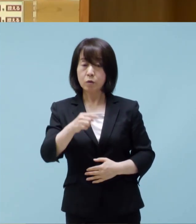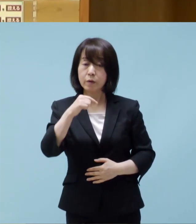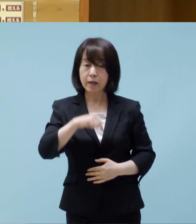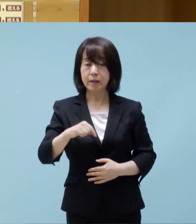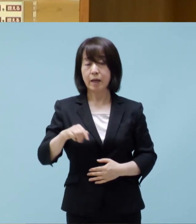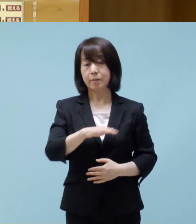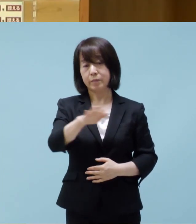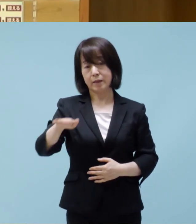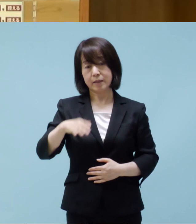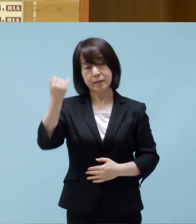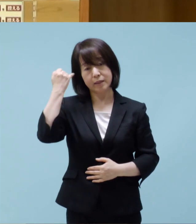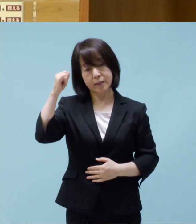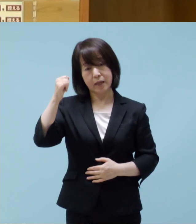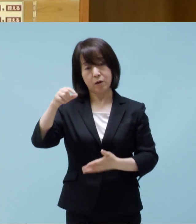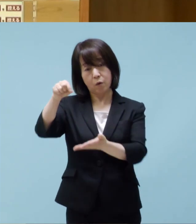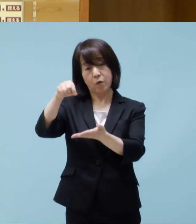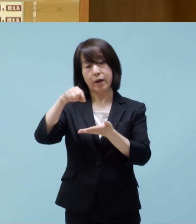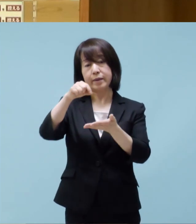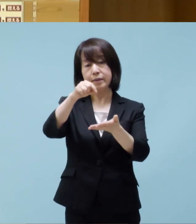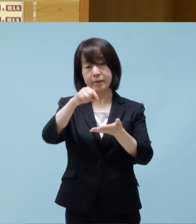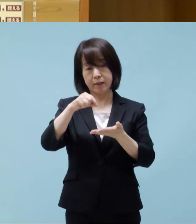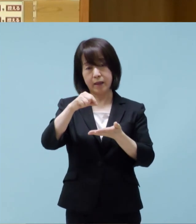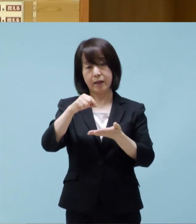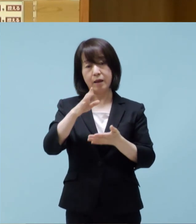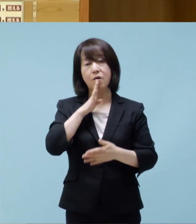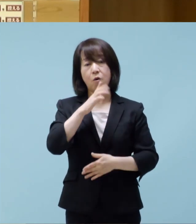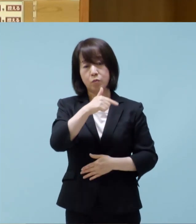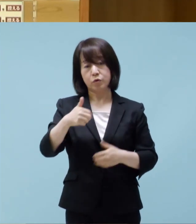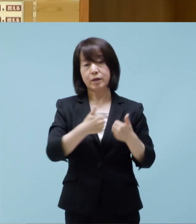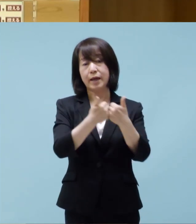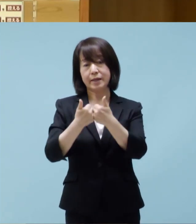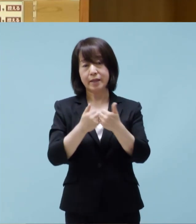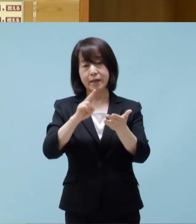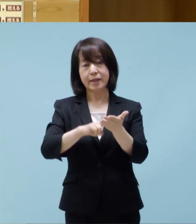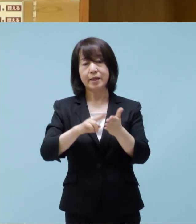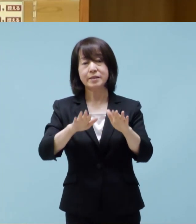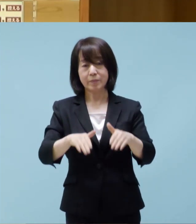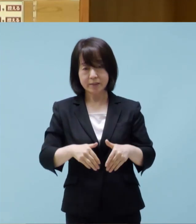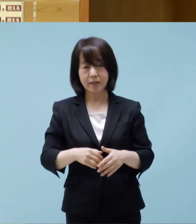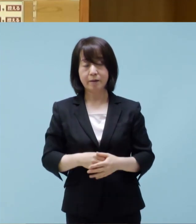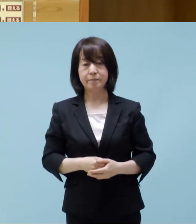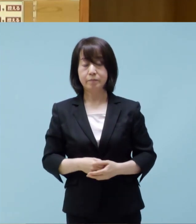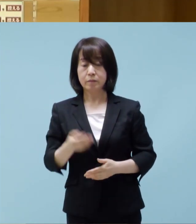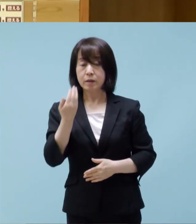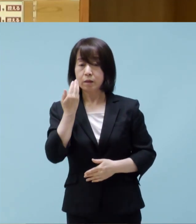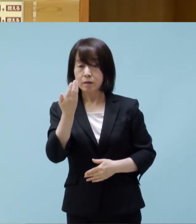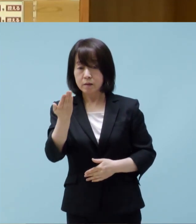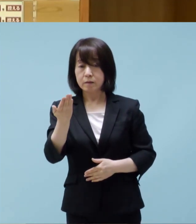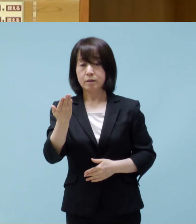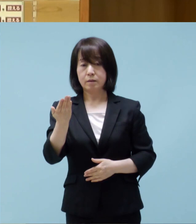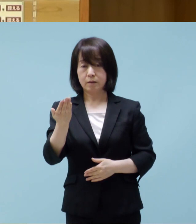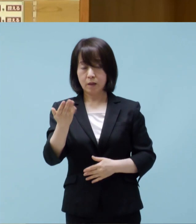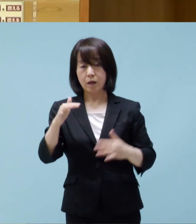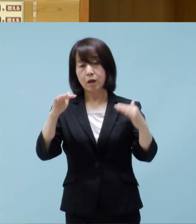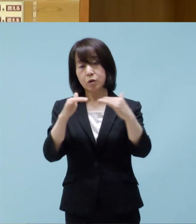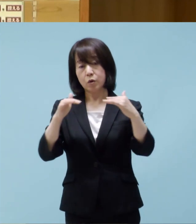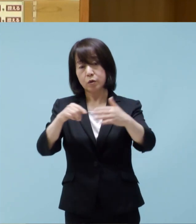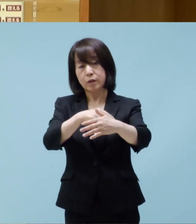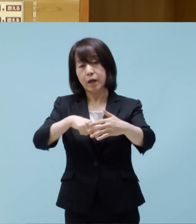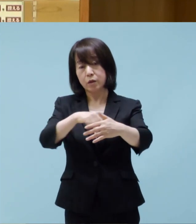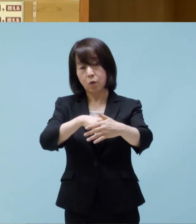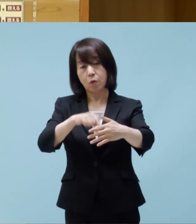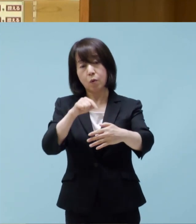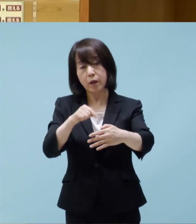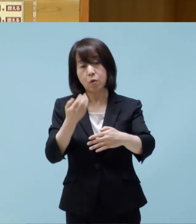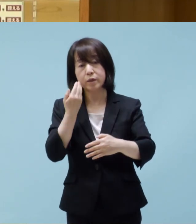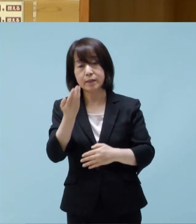てですね、対策本部で決定したということです。 まあ、協議の内容についてお聞きしているんですけども、ええ、その